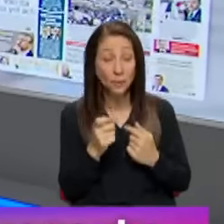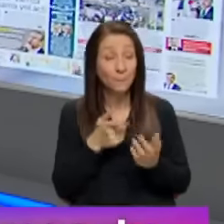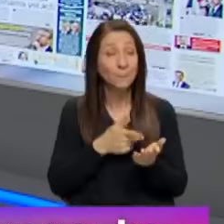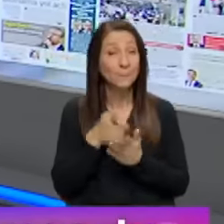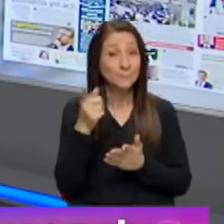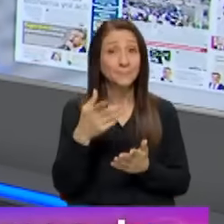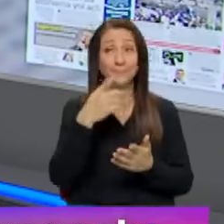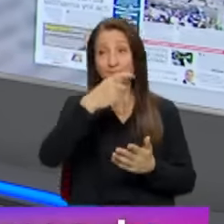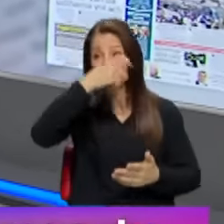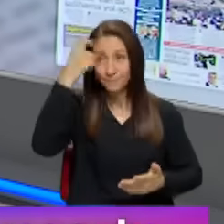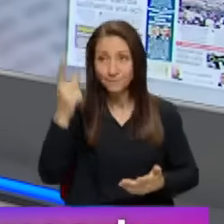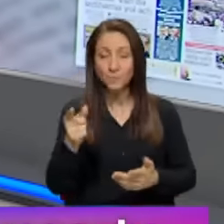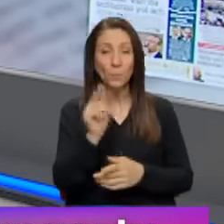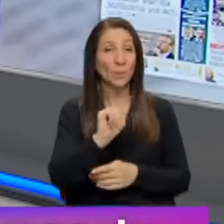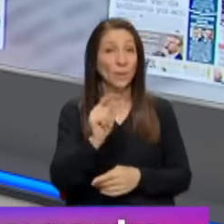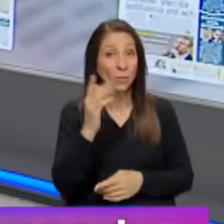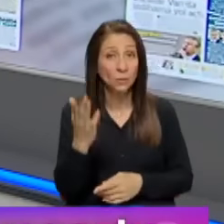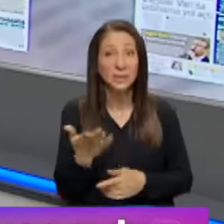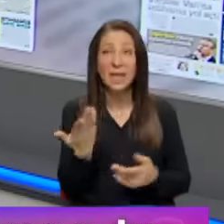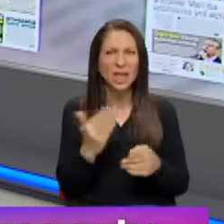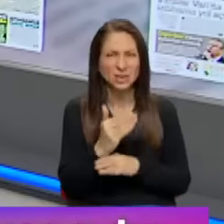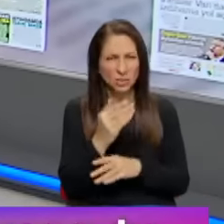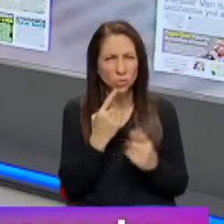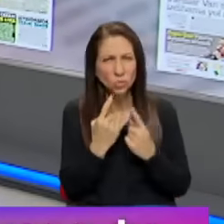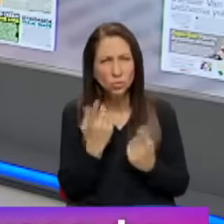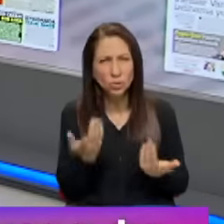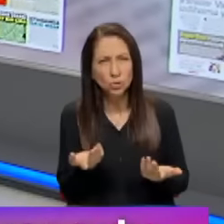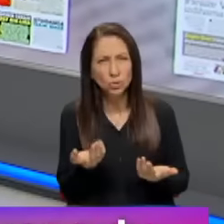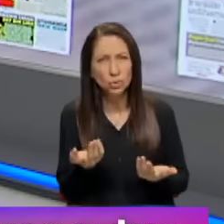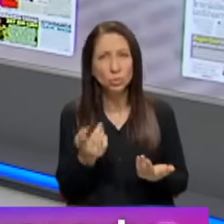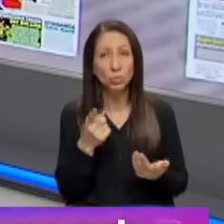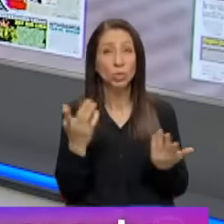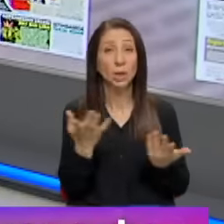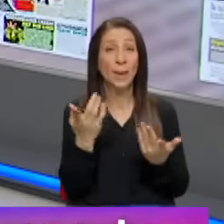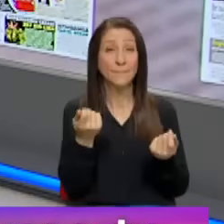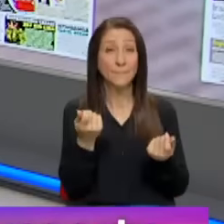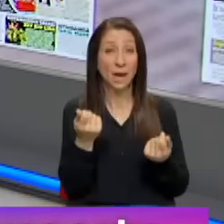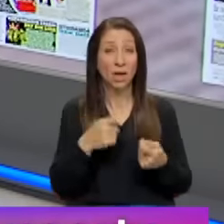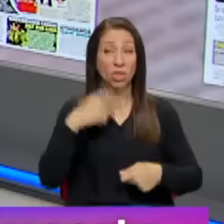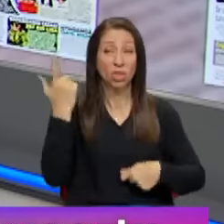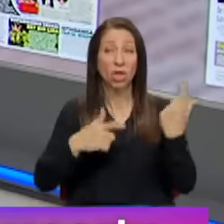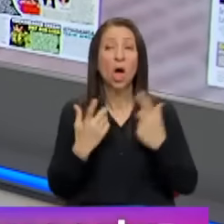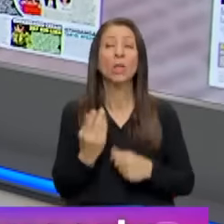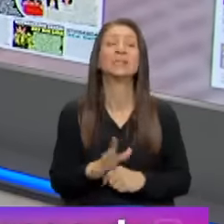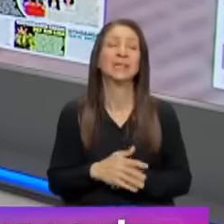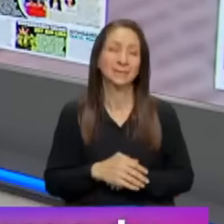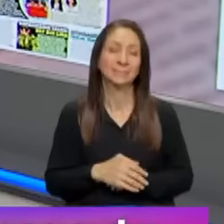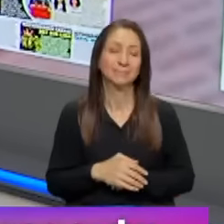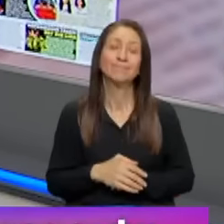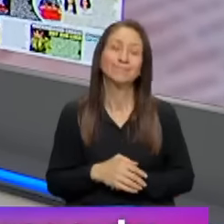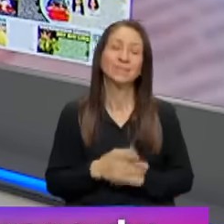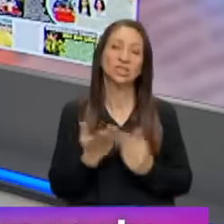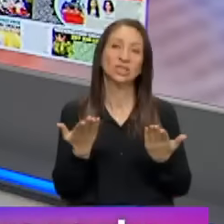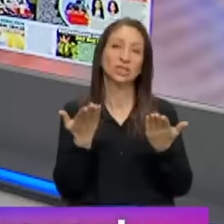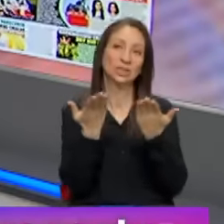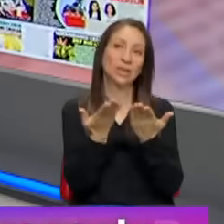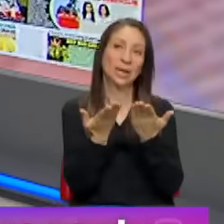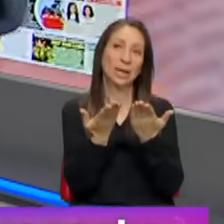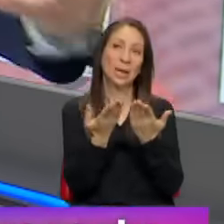Çiftçinin, emekçinin, memurun ne yaşadığını konuşur muyduk? Bu kadar para savrulmasaydı. İşte